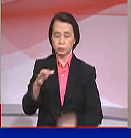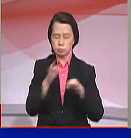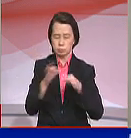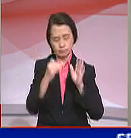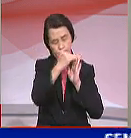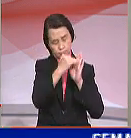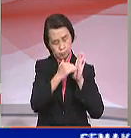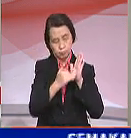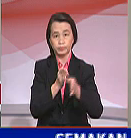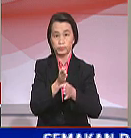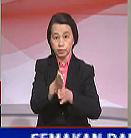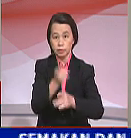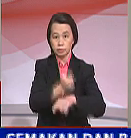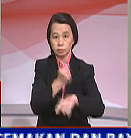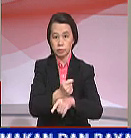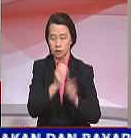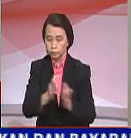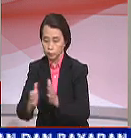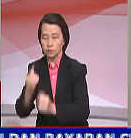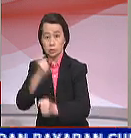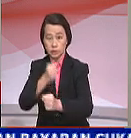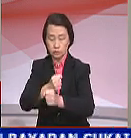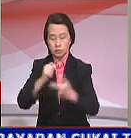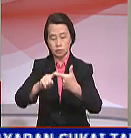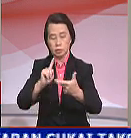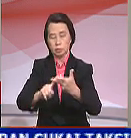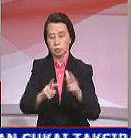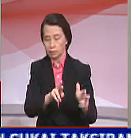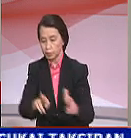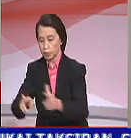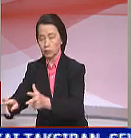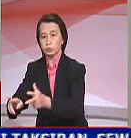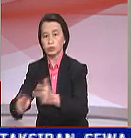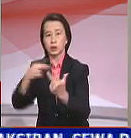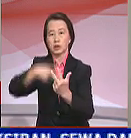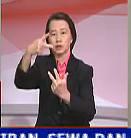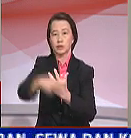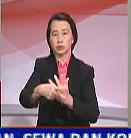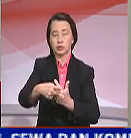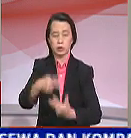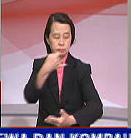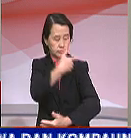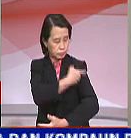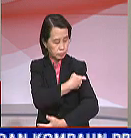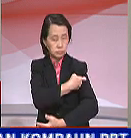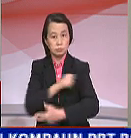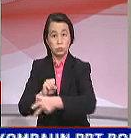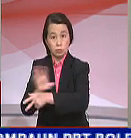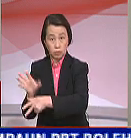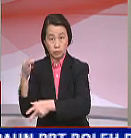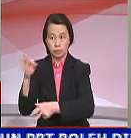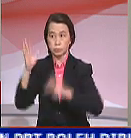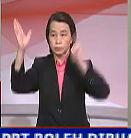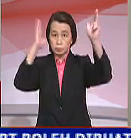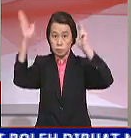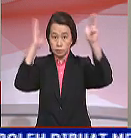penyelarasan bidang tugas, struktur kerja dan juga perancangan keseluruhan program imunisasi COVID-19